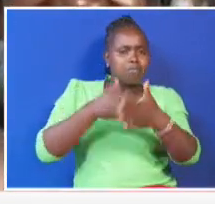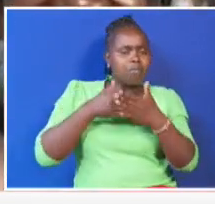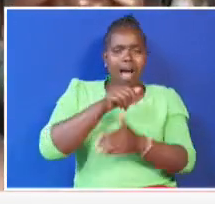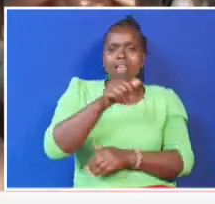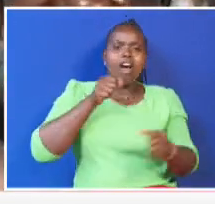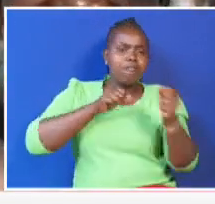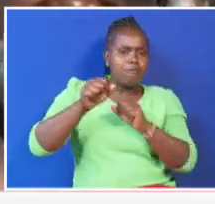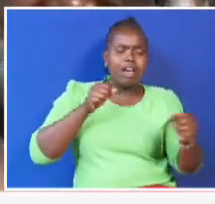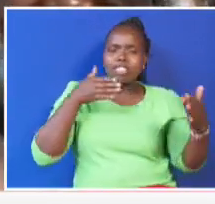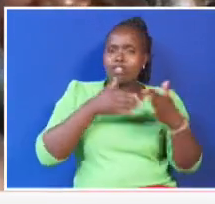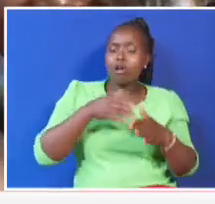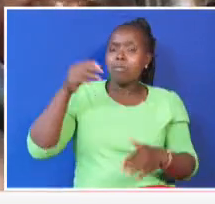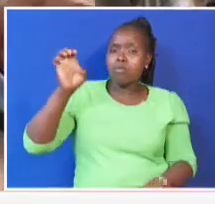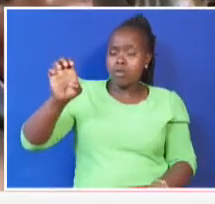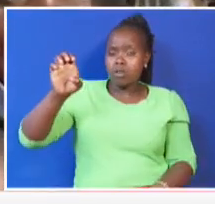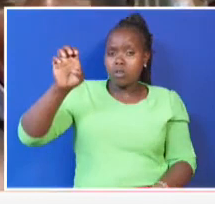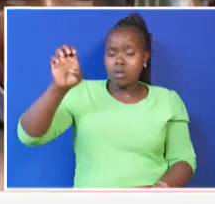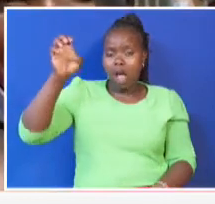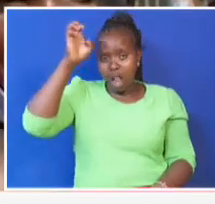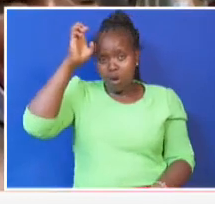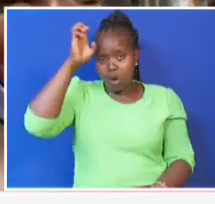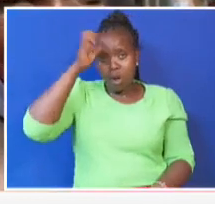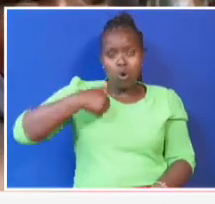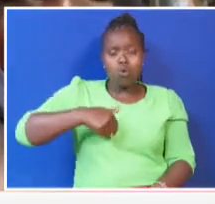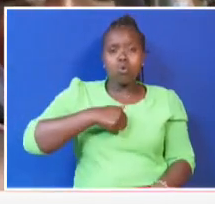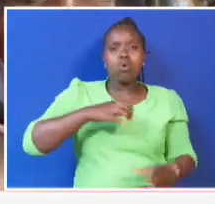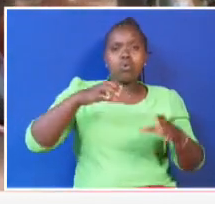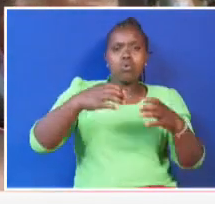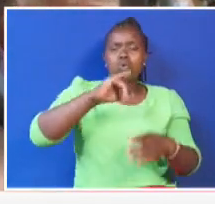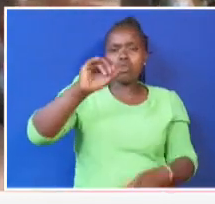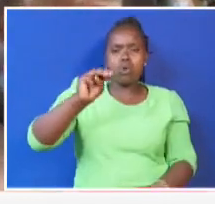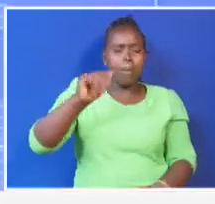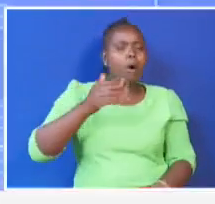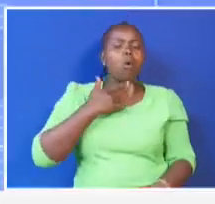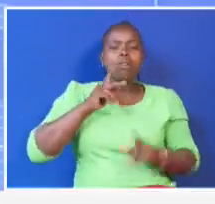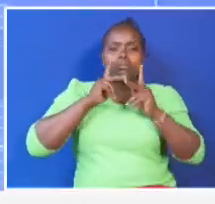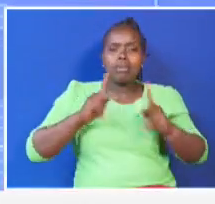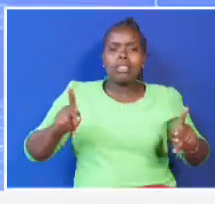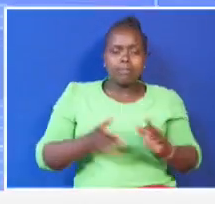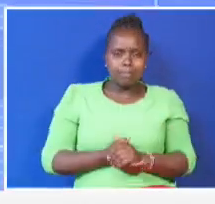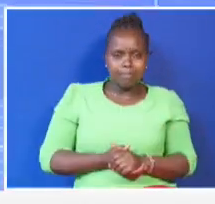ya vita, wasinigishi tu sisi kama timu chomba. Tulikataa mambo ya vita, tunaomba amani.